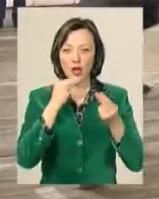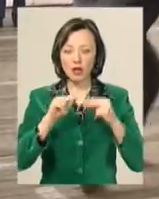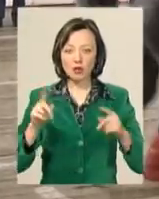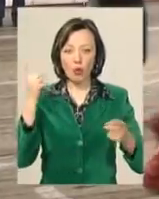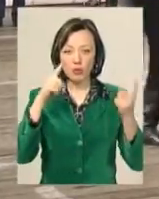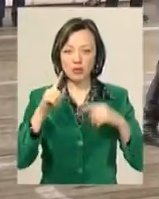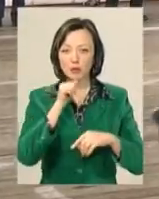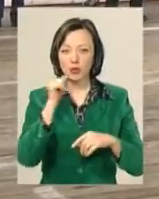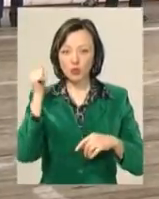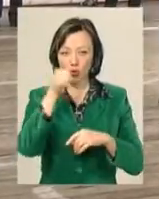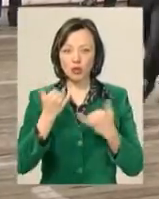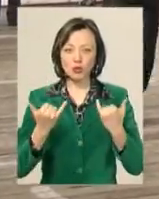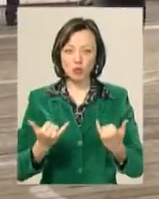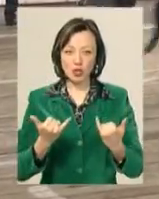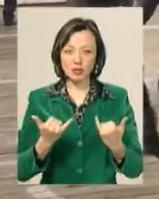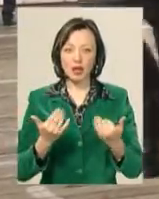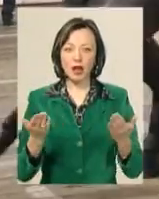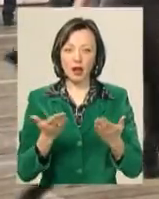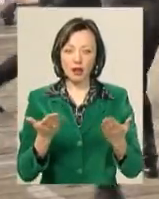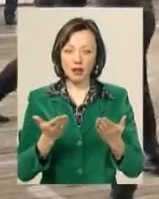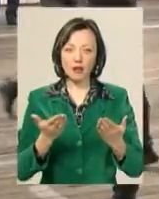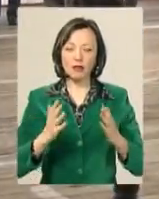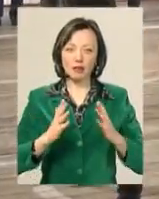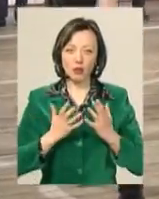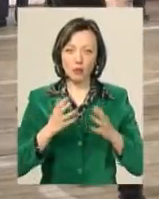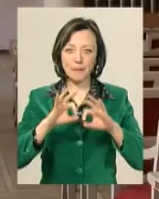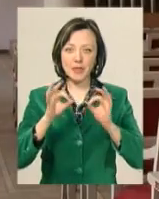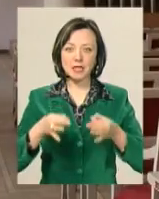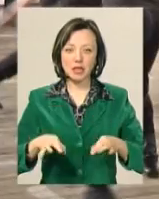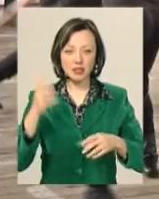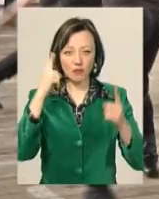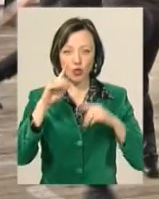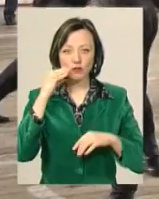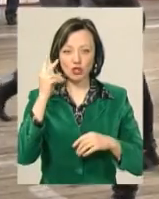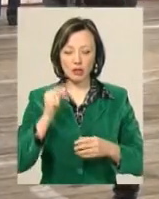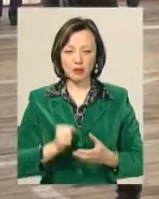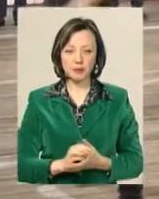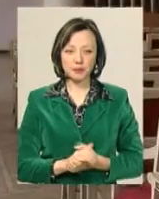і минулих років, і наших сучасників, яких надихнули мистецькі твори Шевченка.